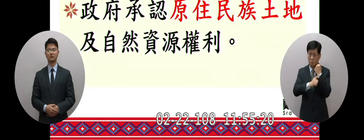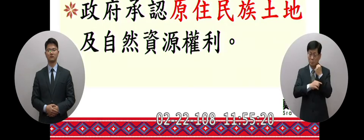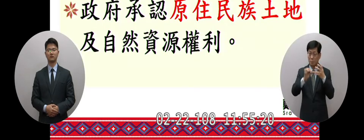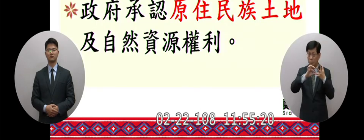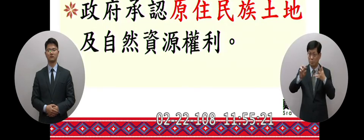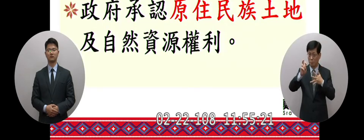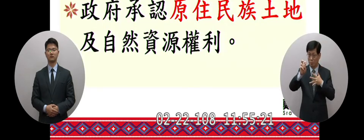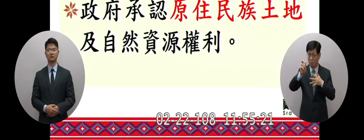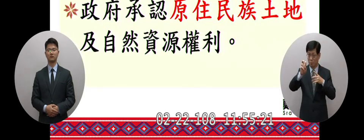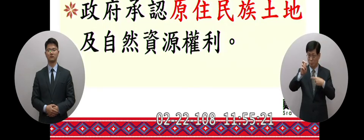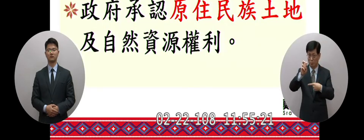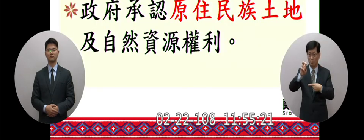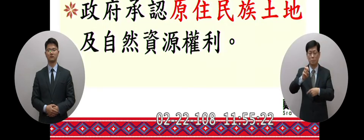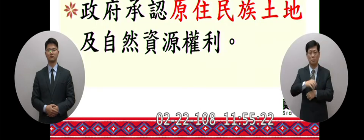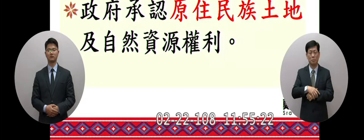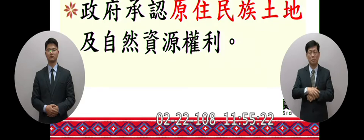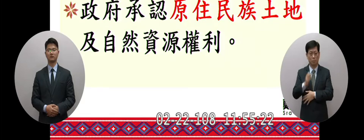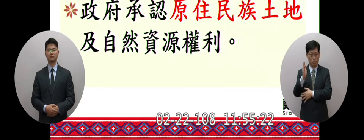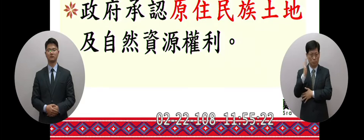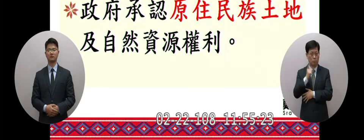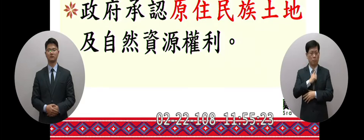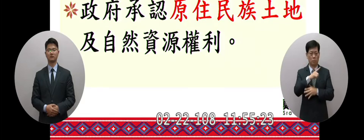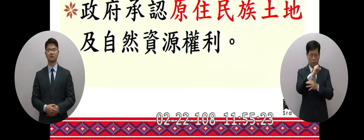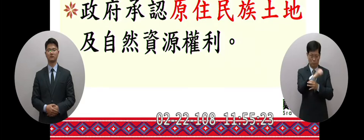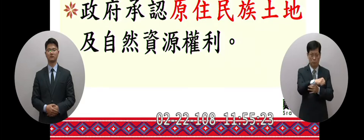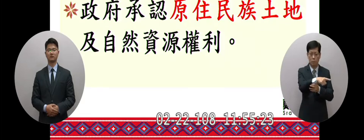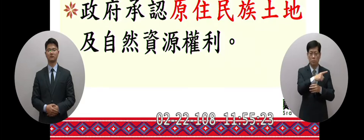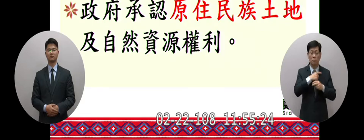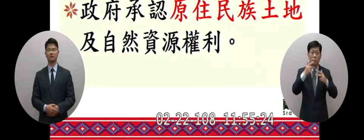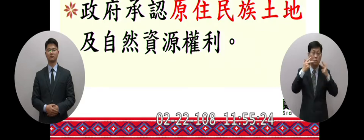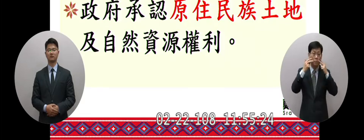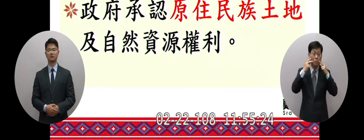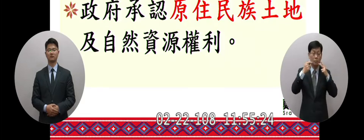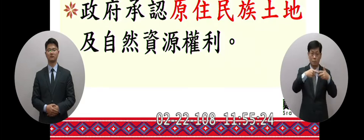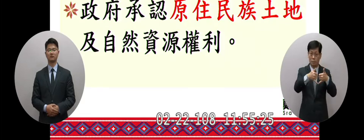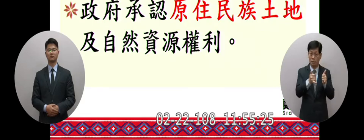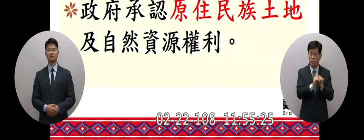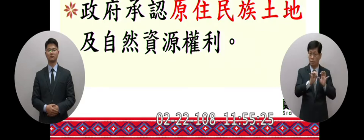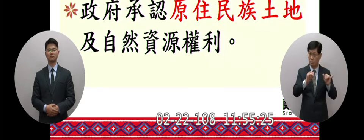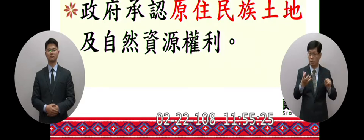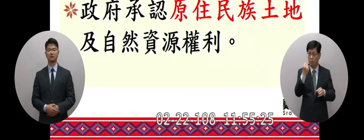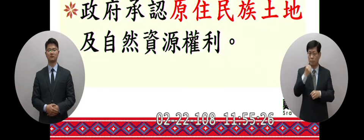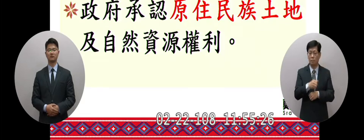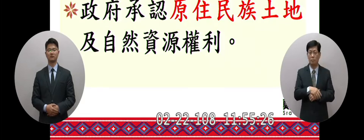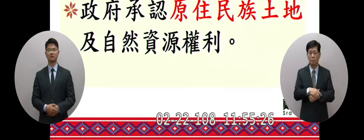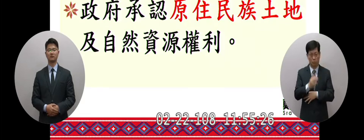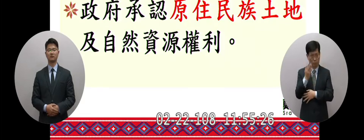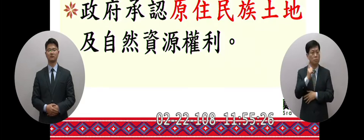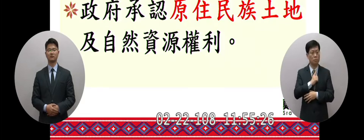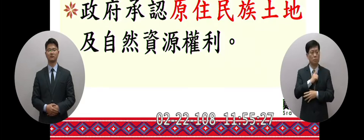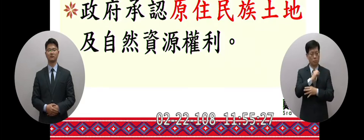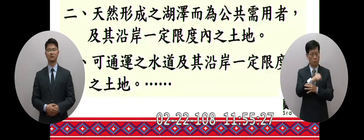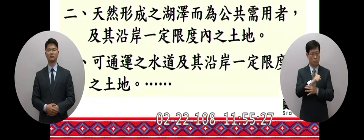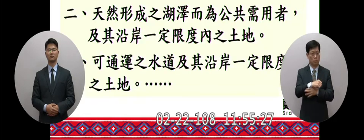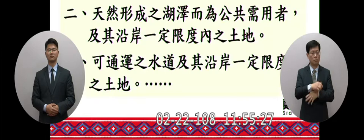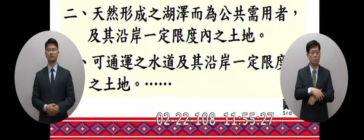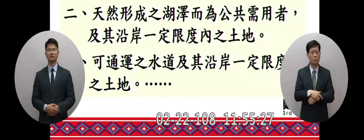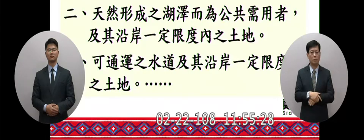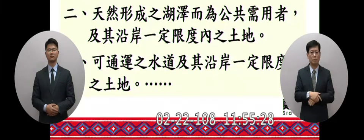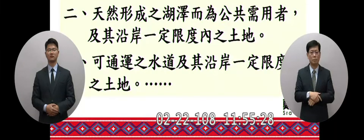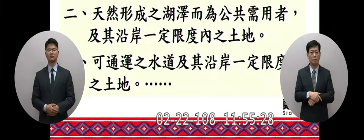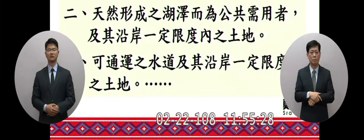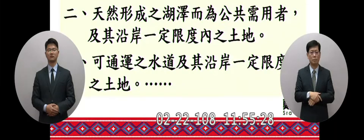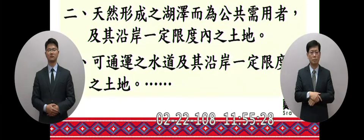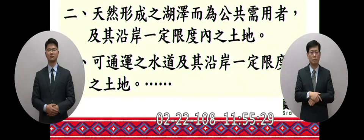第20条第一项规定，政府承认原住民族土地的权利。啊，政府承认原住民族土地的